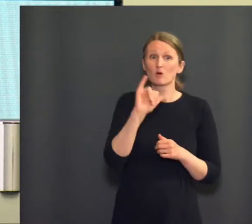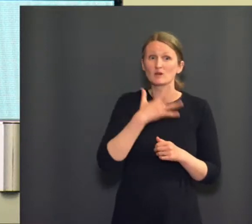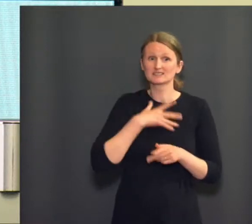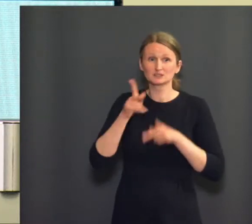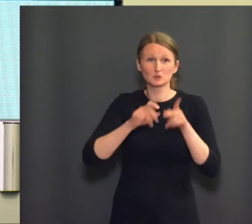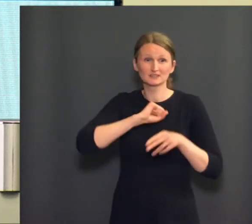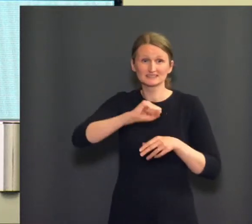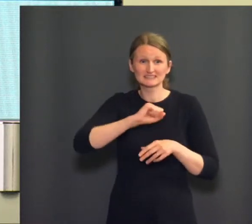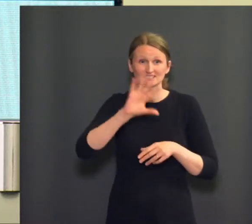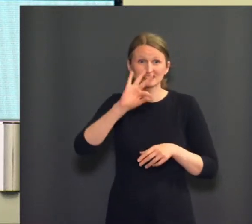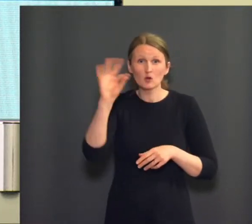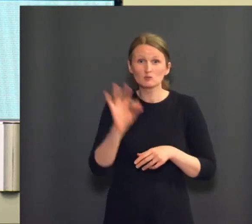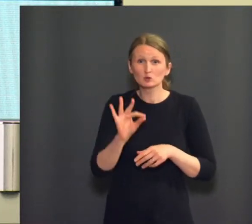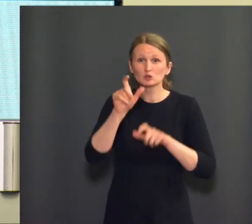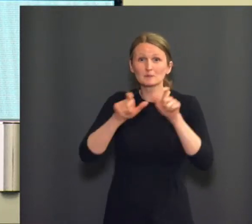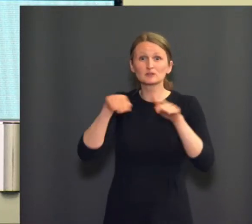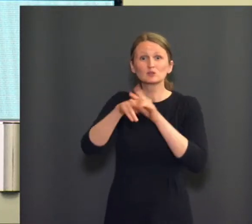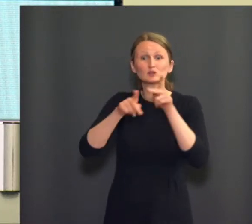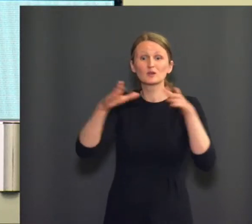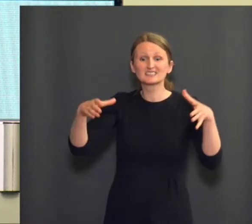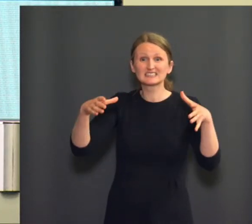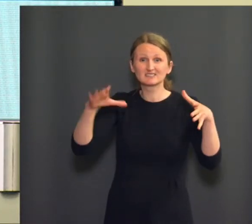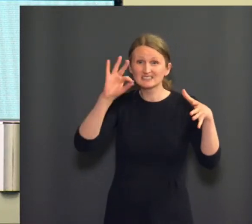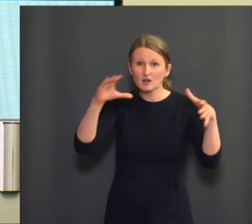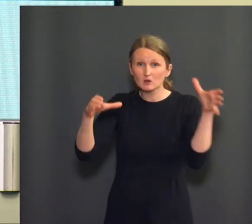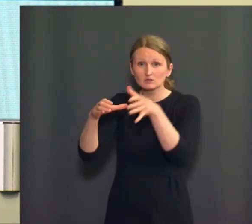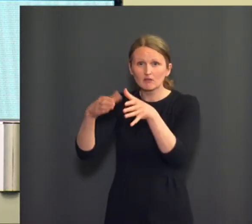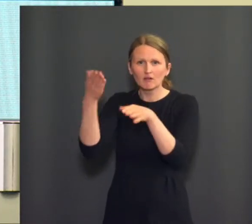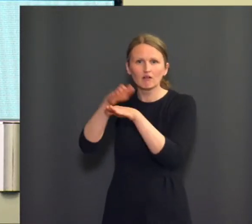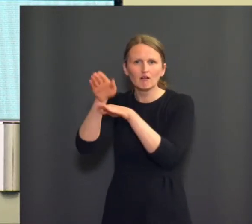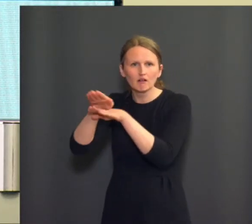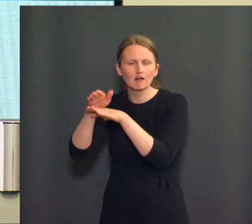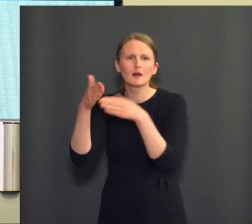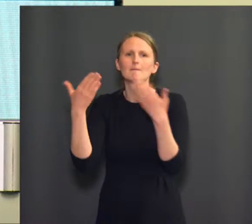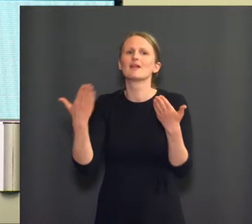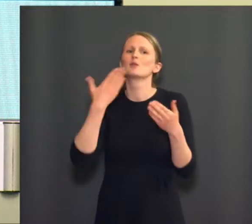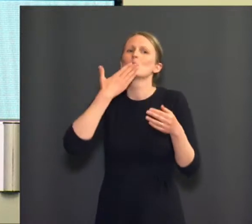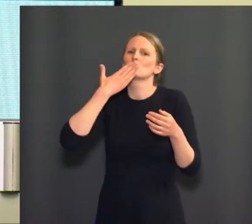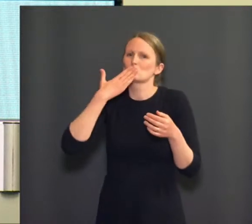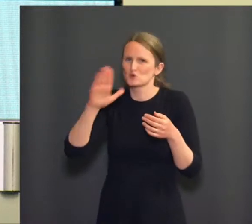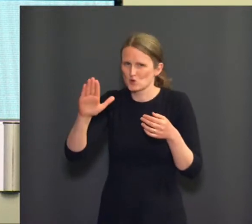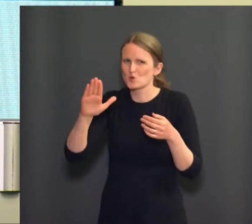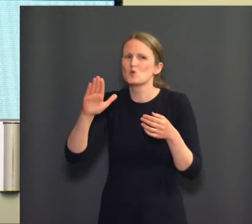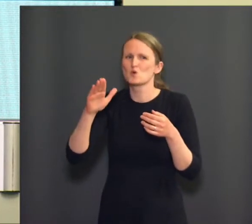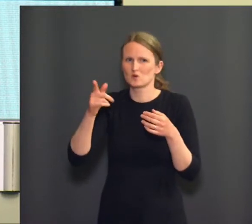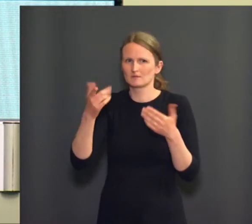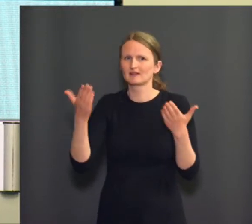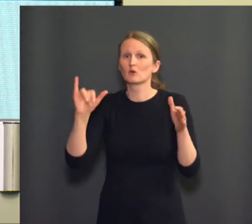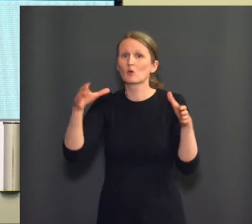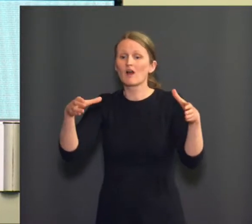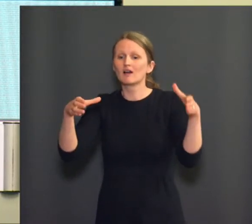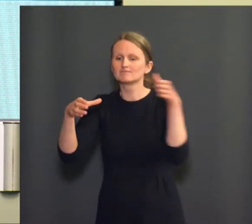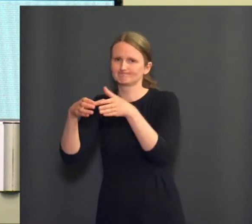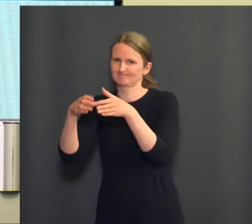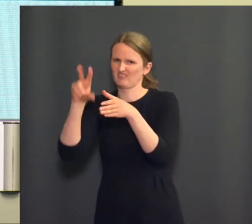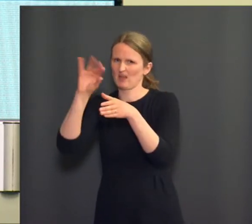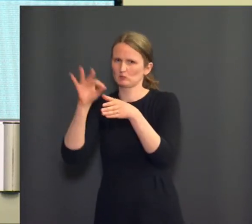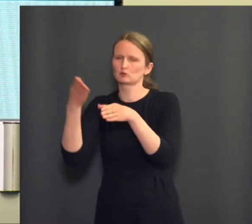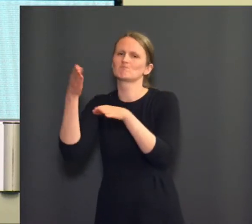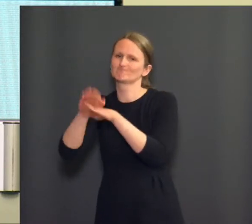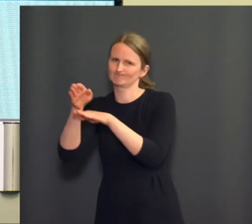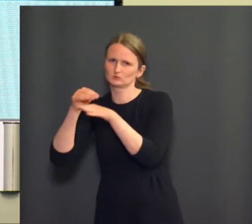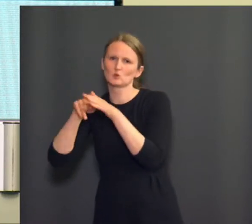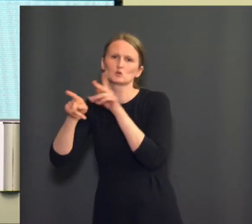âgées, mais actuellement, il dépasse encore les 20%. Et dans ce contexte, on doit s'attendre pour les semaines qui